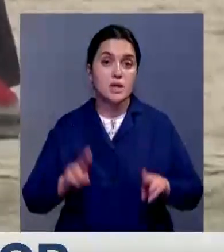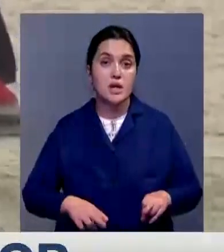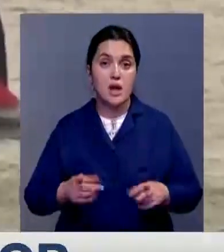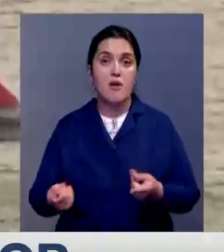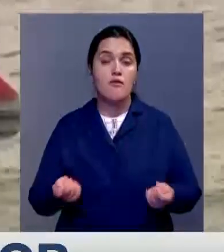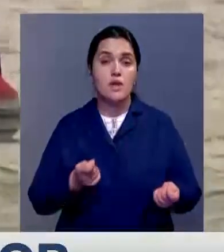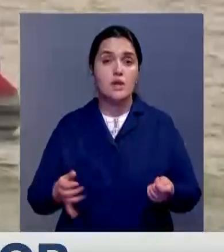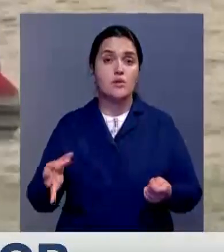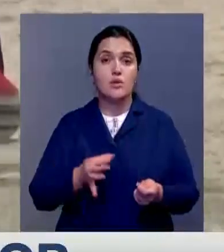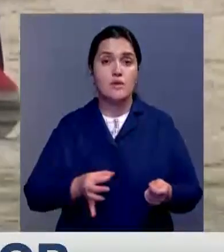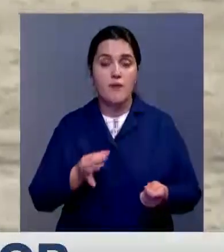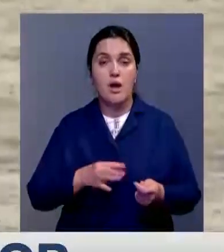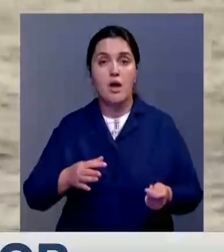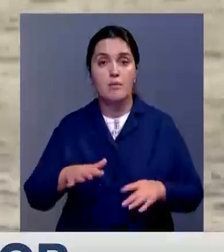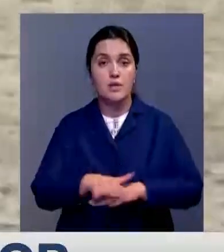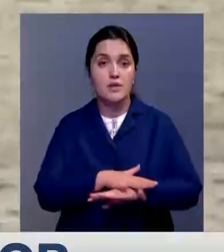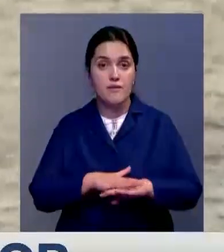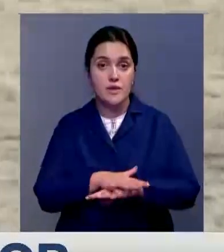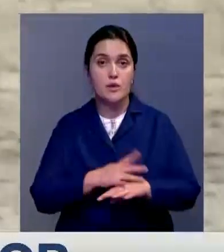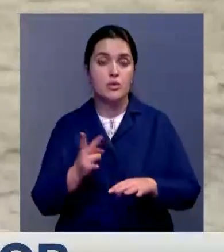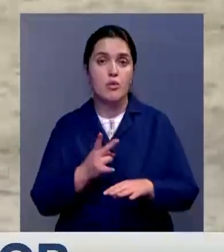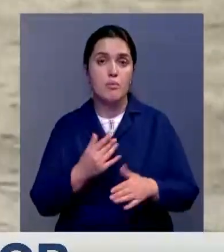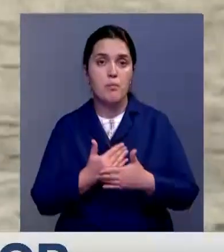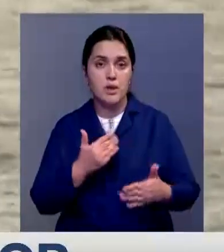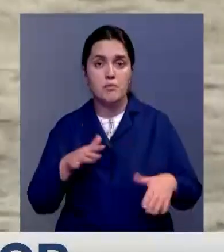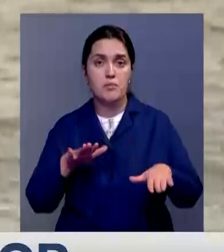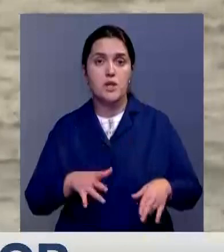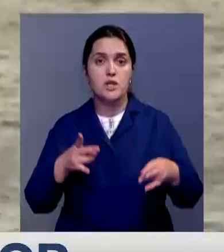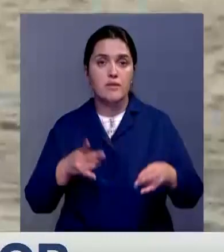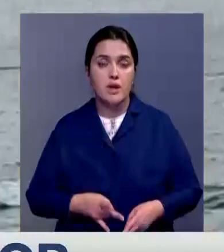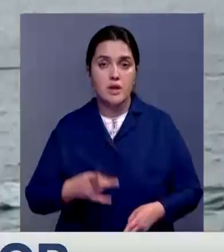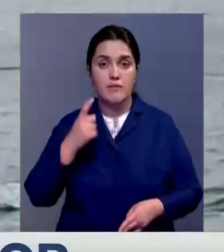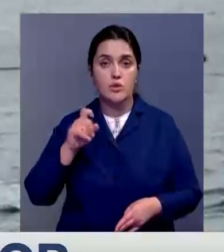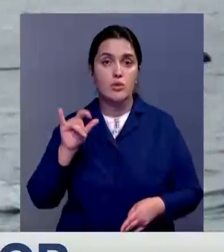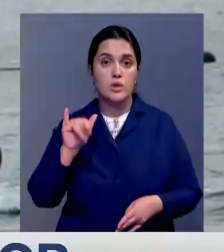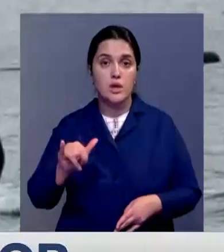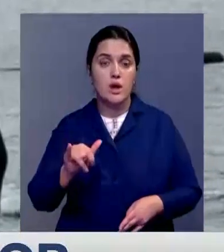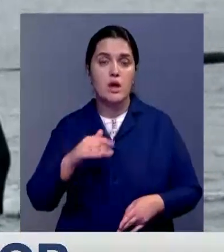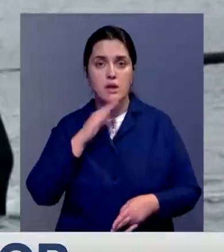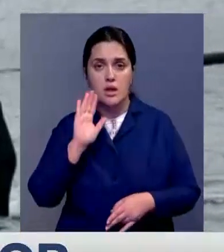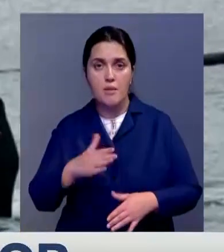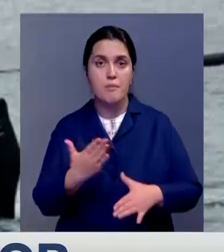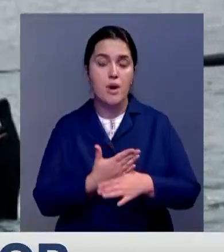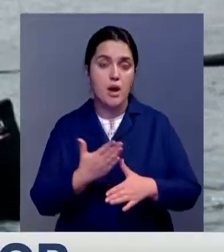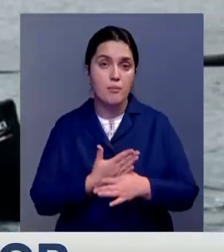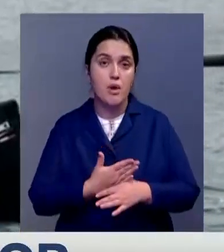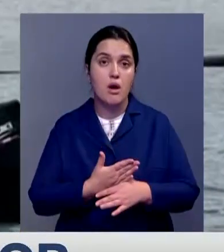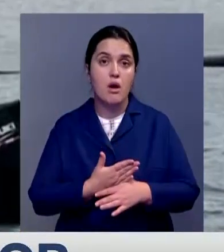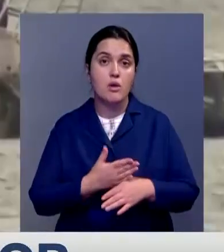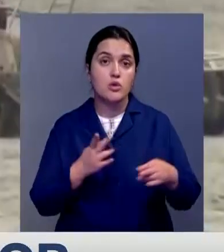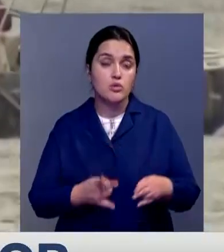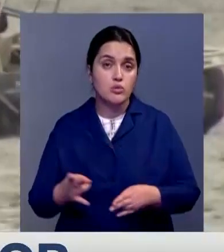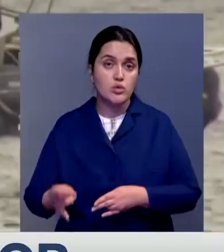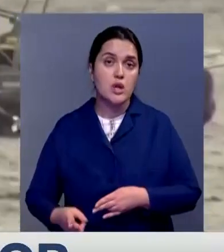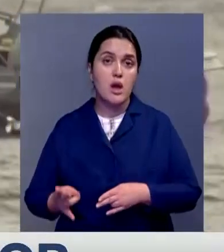специалистов власти острова призвали общественность держаться подальше от места происшествия заявив что у них достаточно помощников случае когда